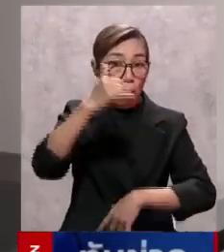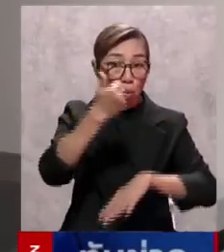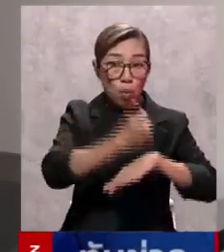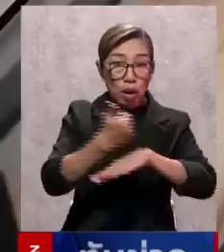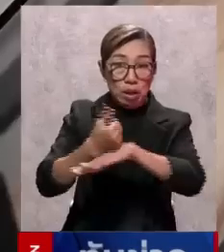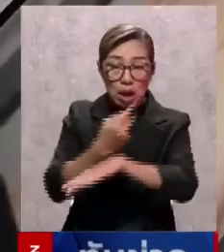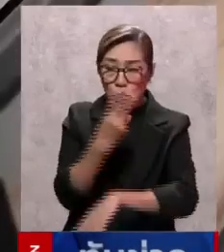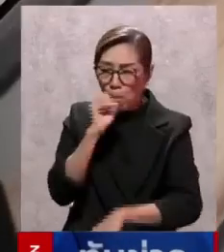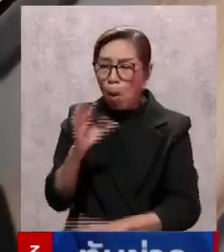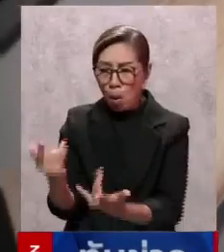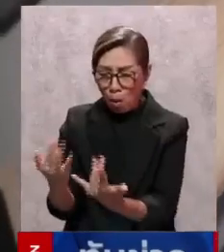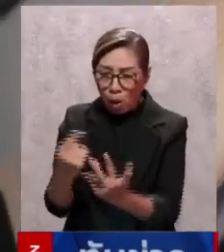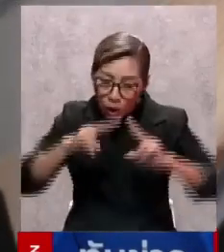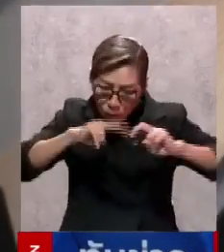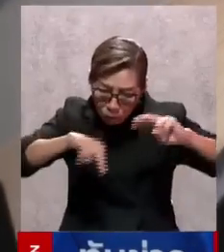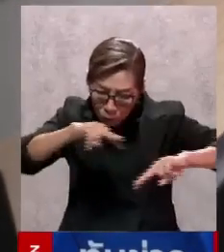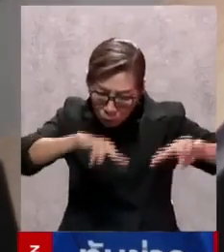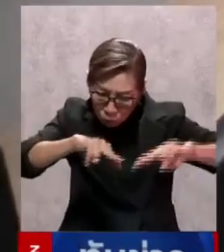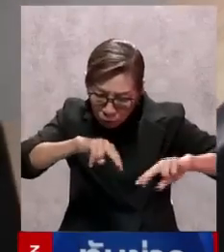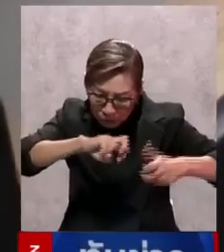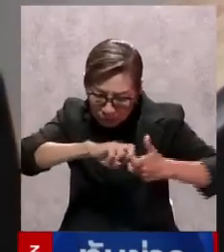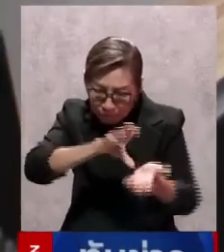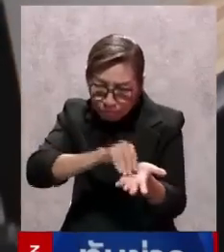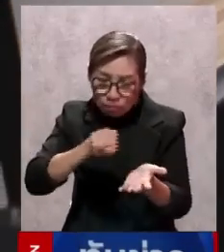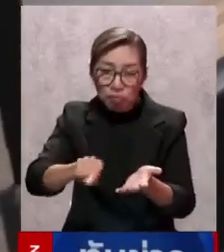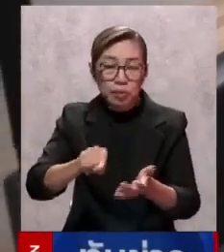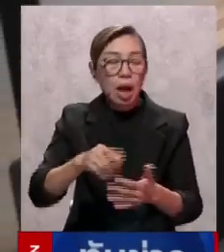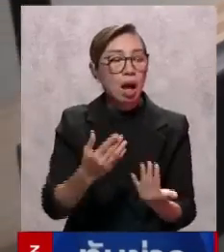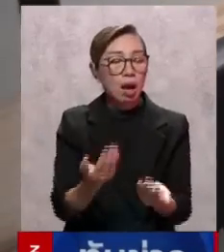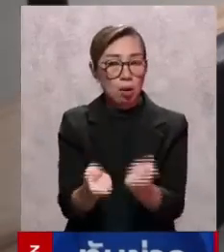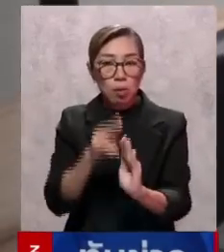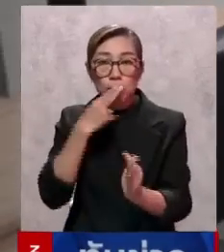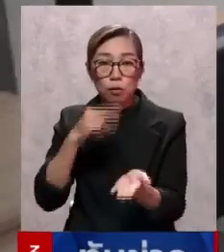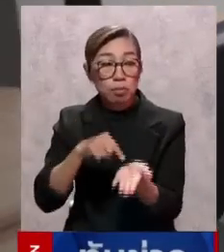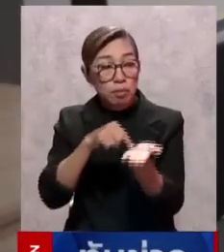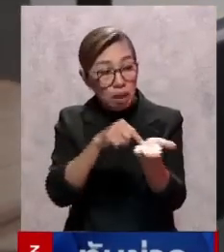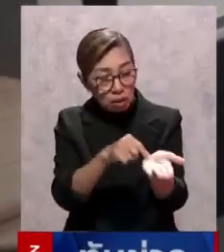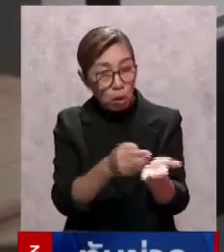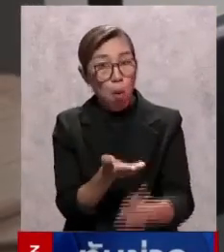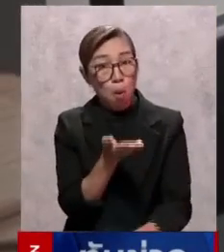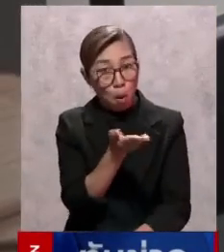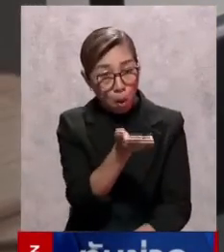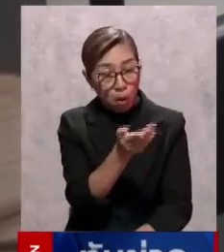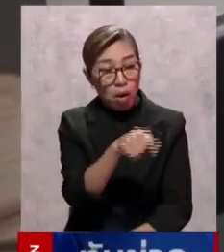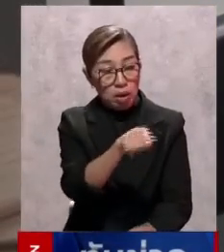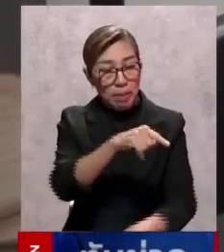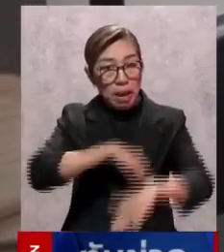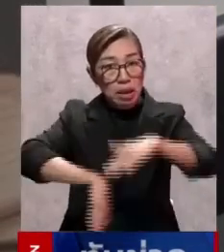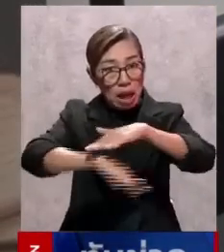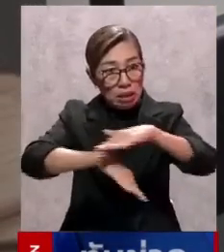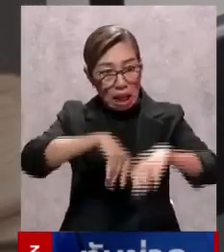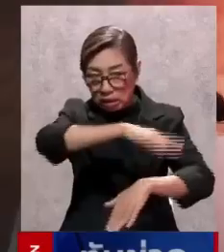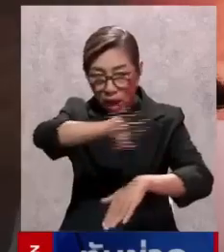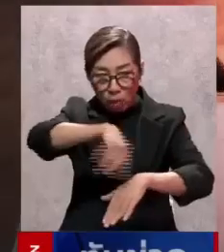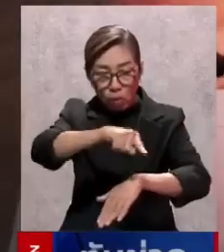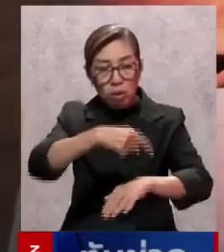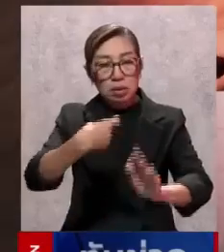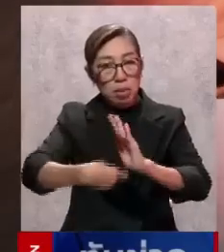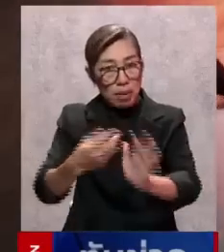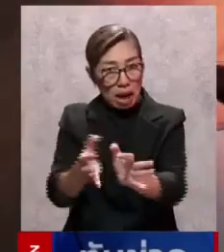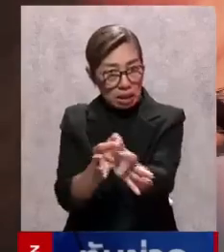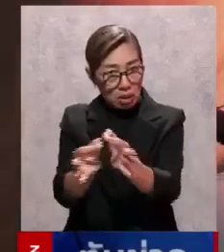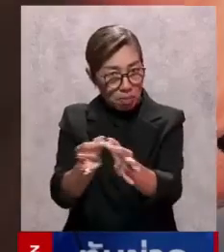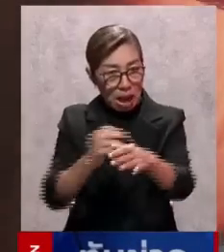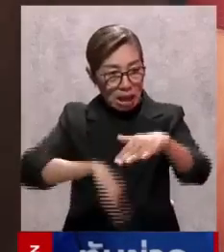อบให้เร็วที่สุดครอบครัวก็เลยยื่นหนังสือโดยตรงในระหว่างการพูดคุยเพื่อจะขอหลักฐานทั้งหมดที่สามารถชี้แจงเรื่องราว